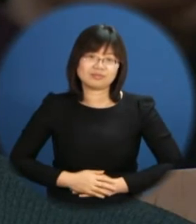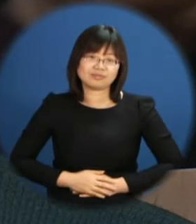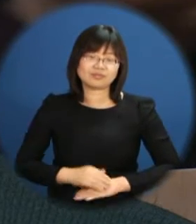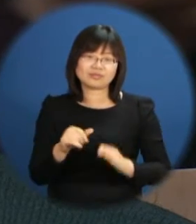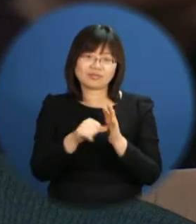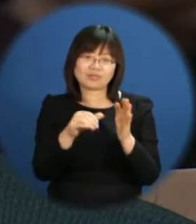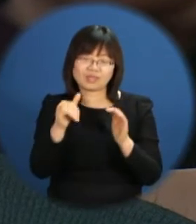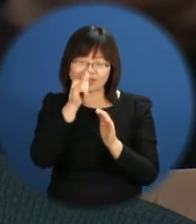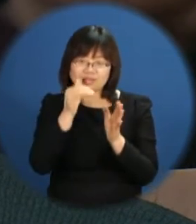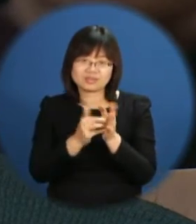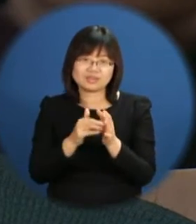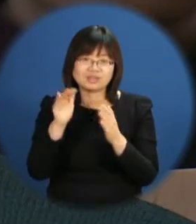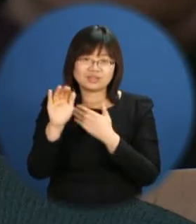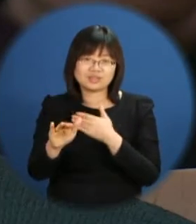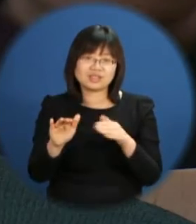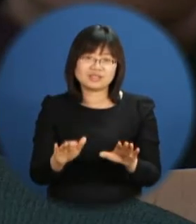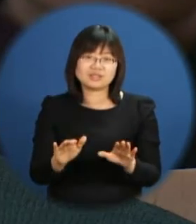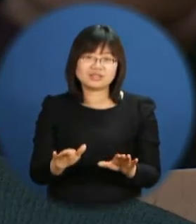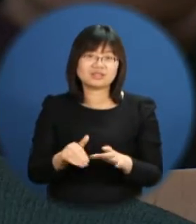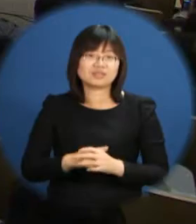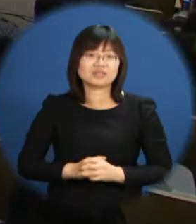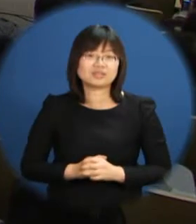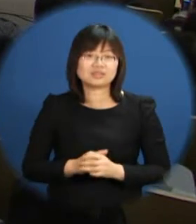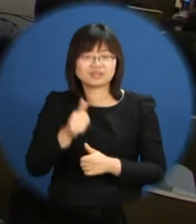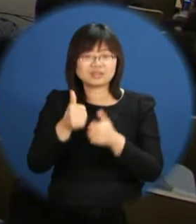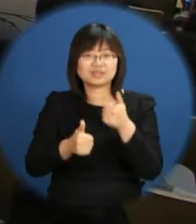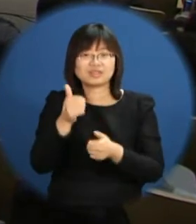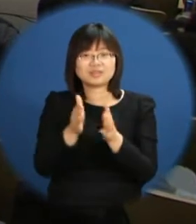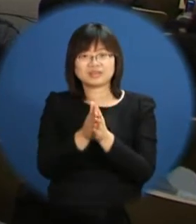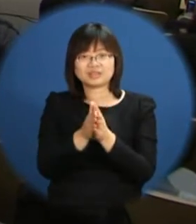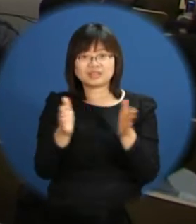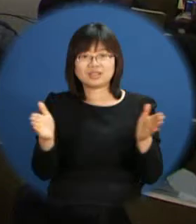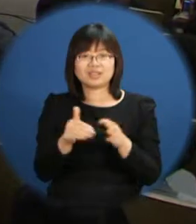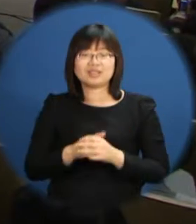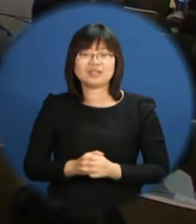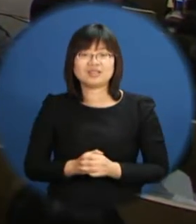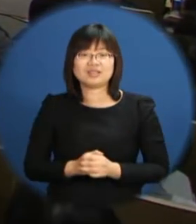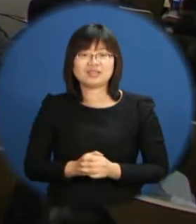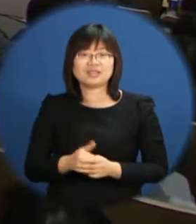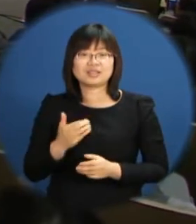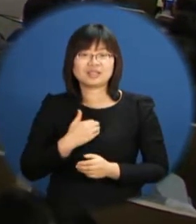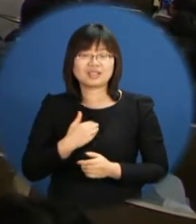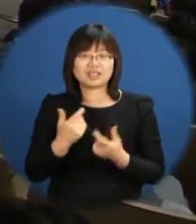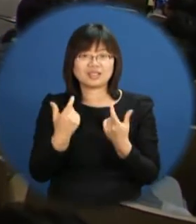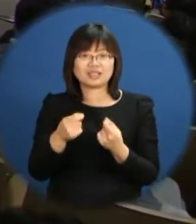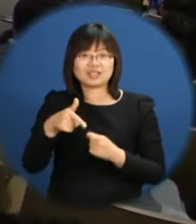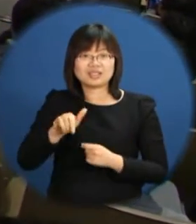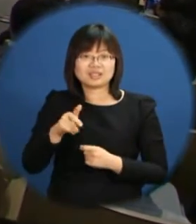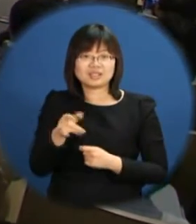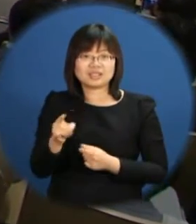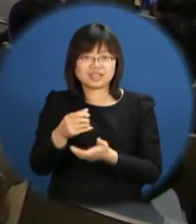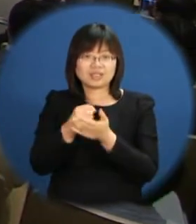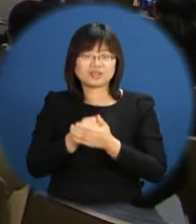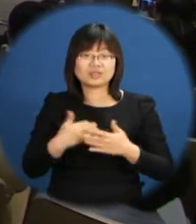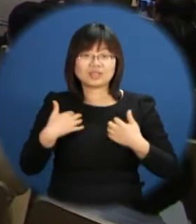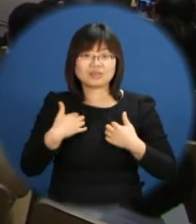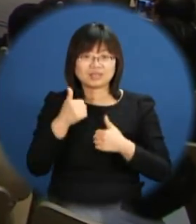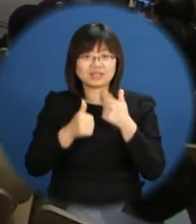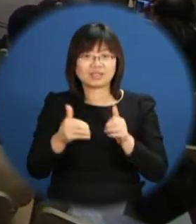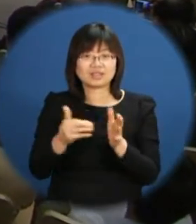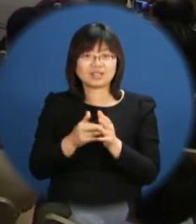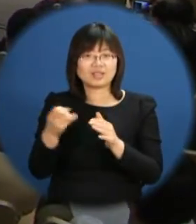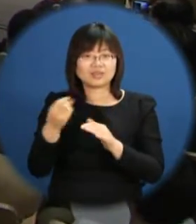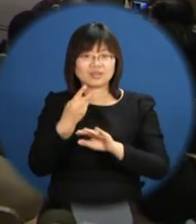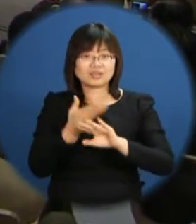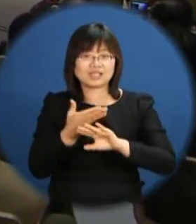유명해진 후에 이제 실험을 시작했습니다 아아 내가 이런 기체를 갖고 재민 사랑했는데 또